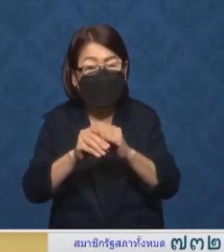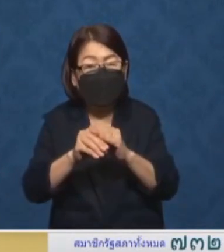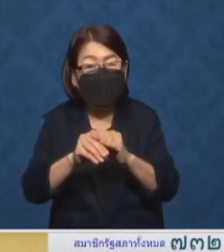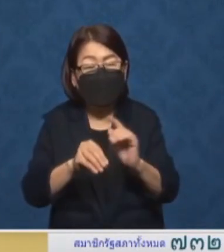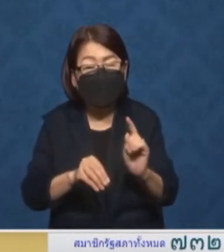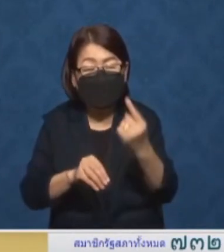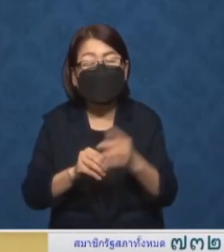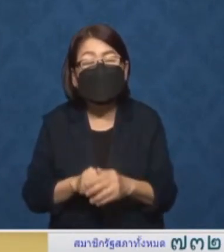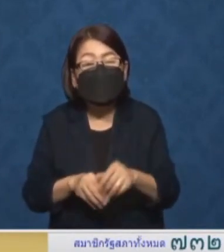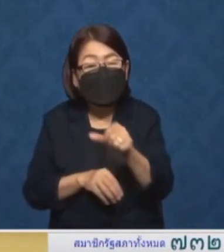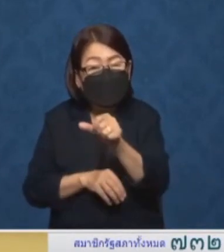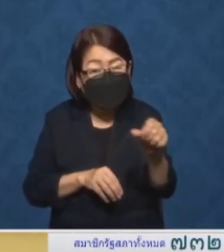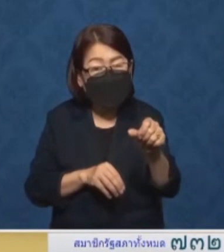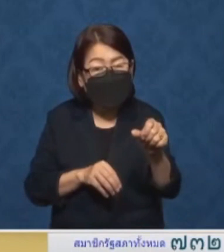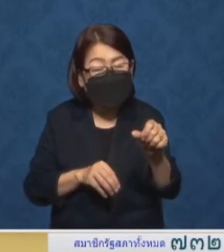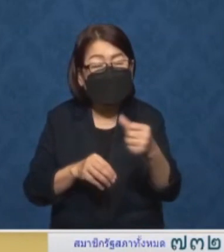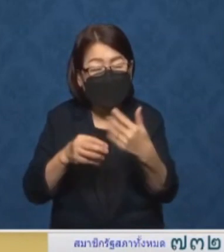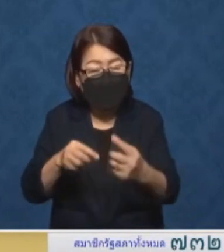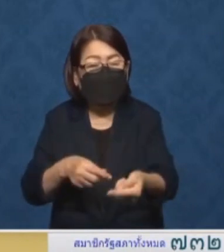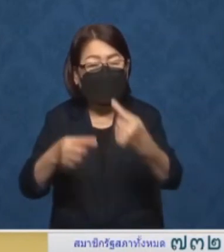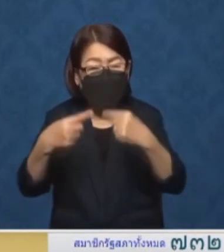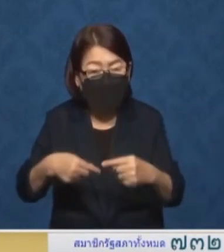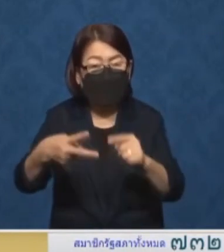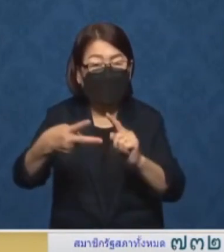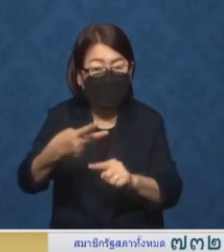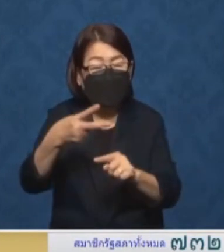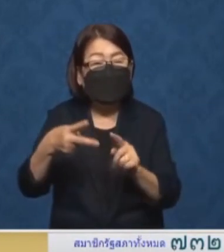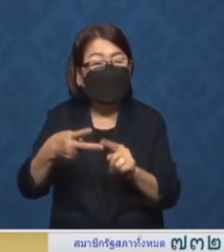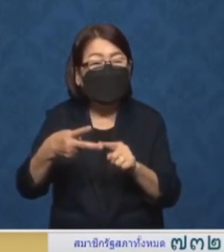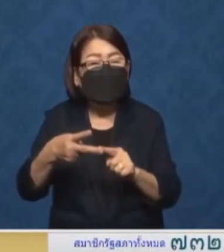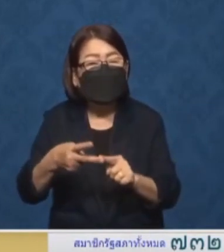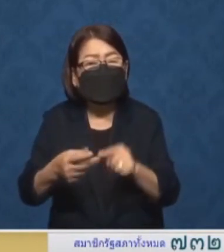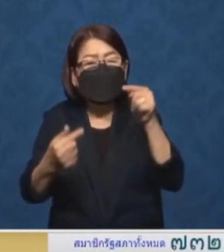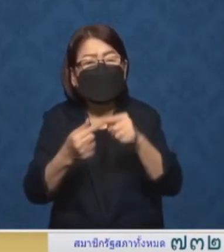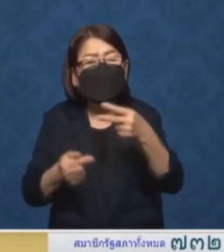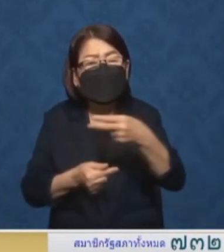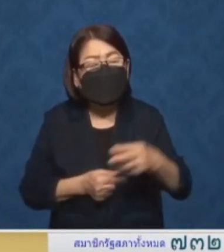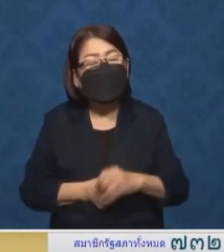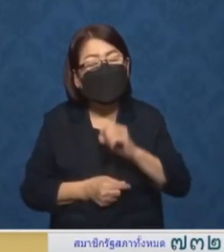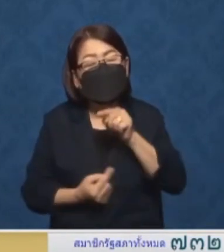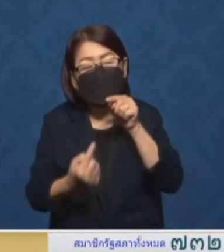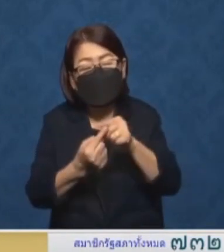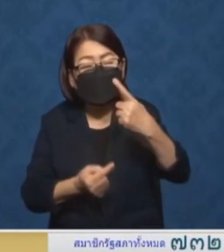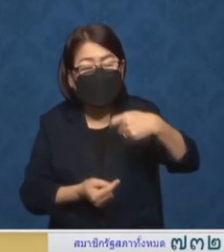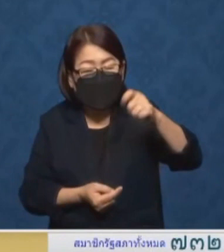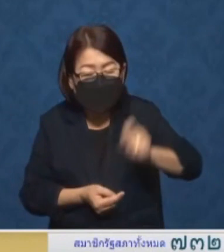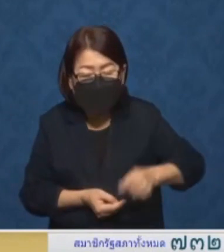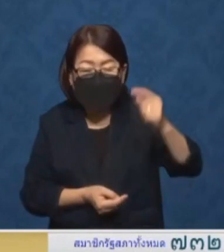เพิ่มในวรรคของเมื่อศาลเห็นสมควรหรืออะไรเนี่ยตัดออกแล้วก็มาเพิ่มในวรรคสุดท้